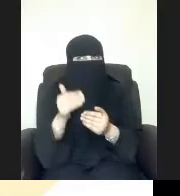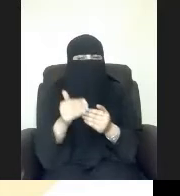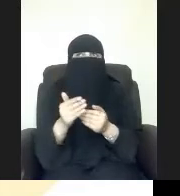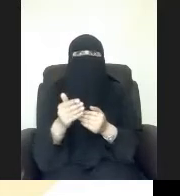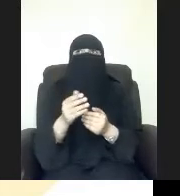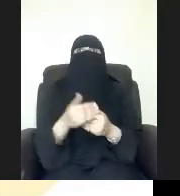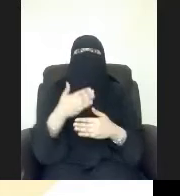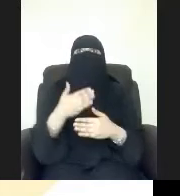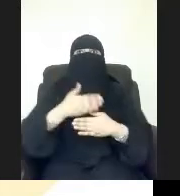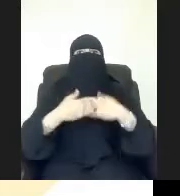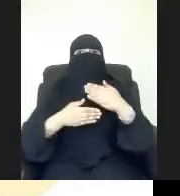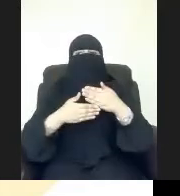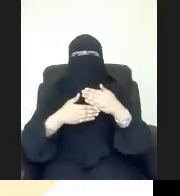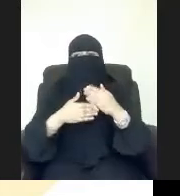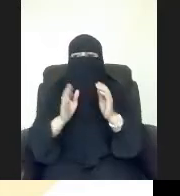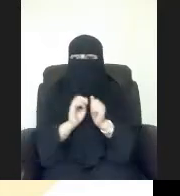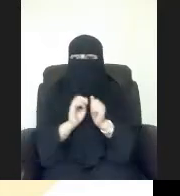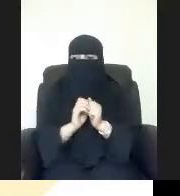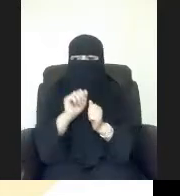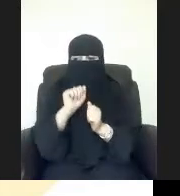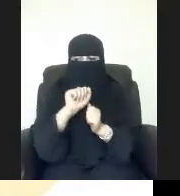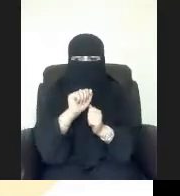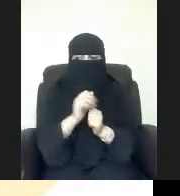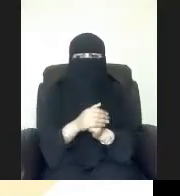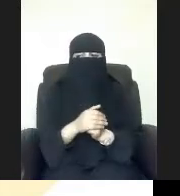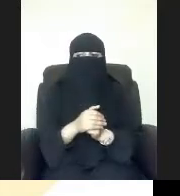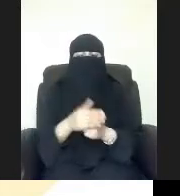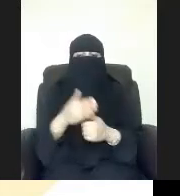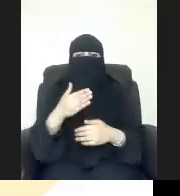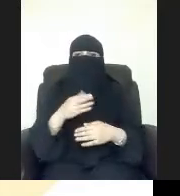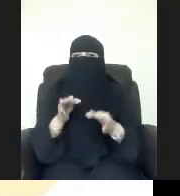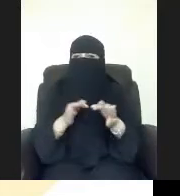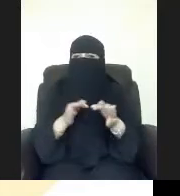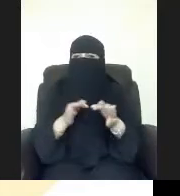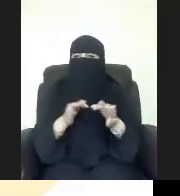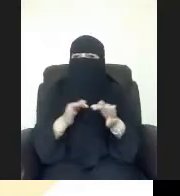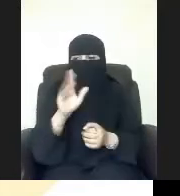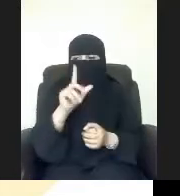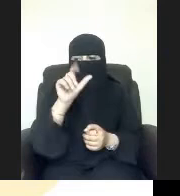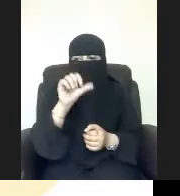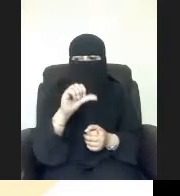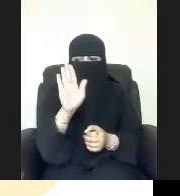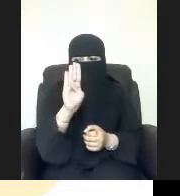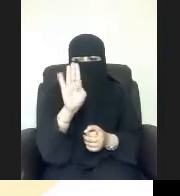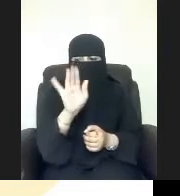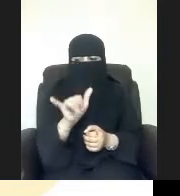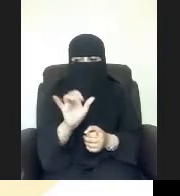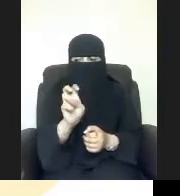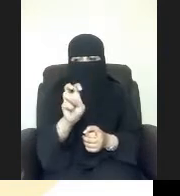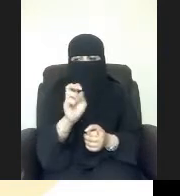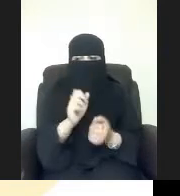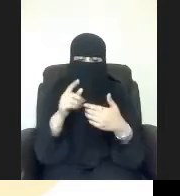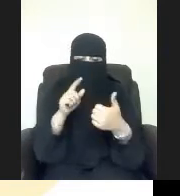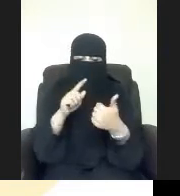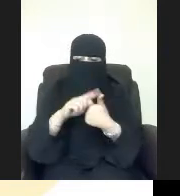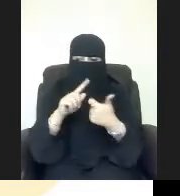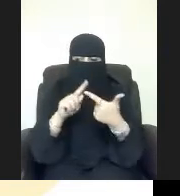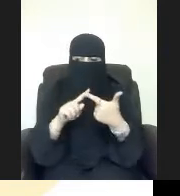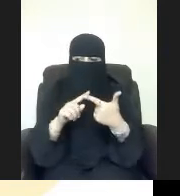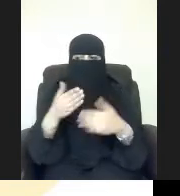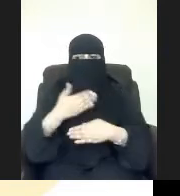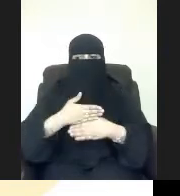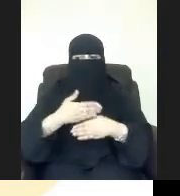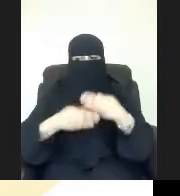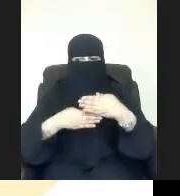على التأثير في السلوك وتغيير سلوك الإنسان ما يسهم في تحول الطالب إلى متعلم لا متلقي، وهذا اللي إحنا بنسعى إليه.